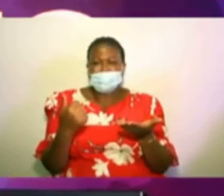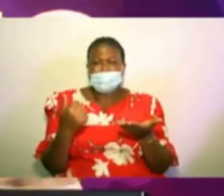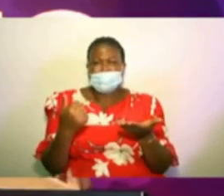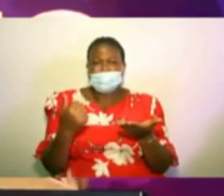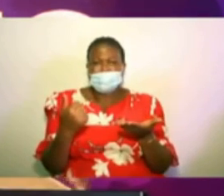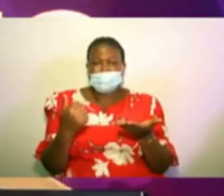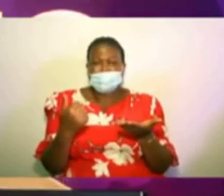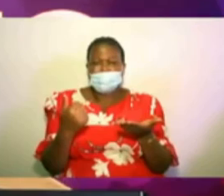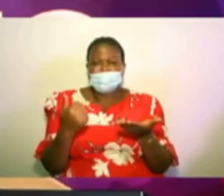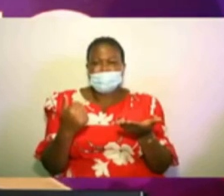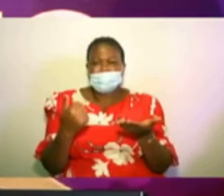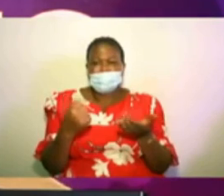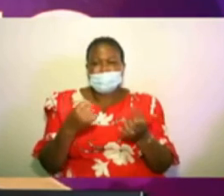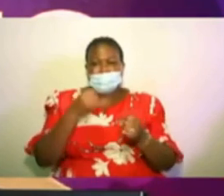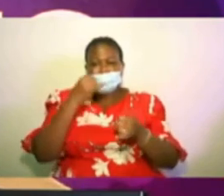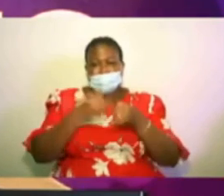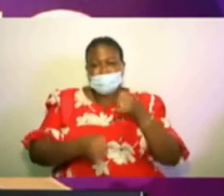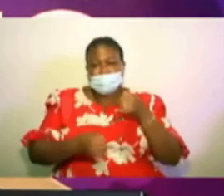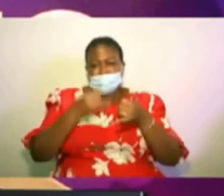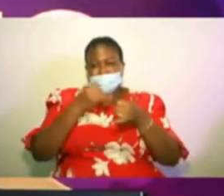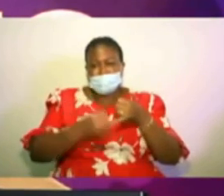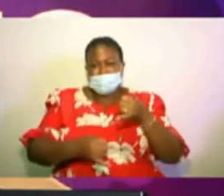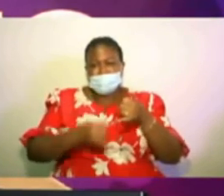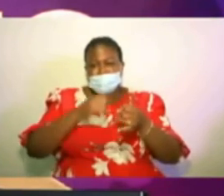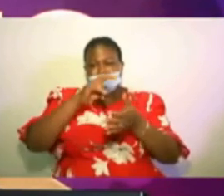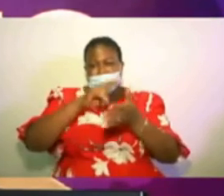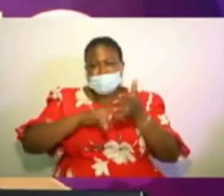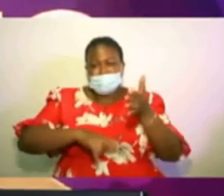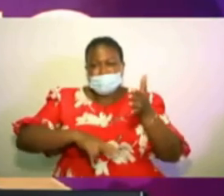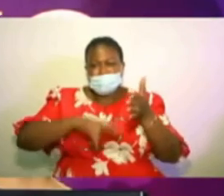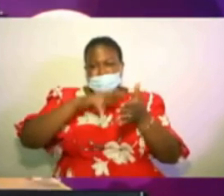Finally, let me read. Et pour terminer, je vais lire